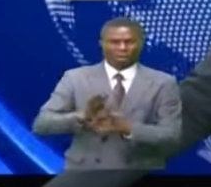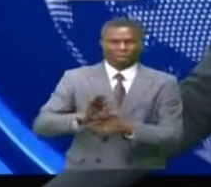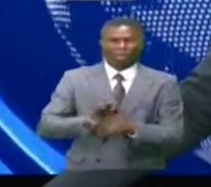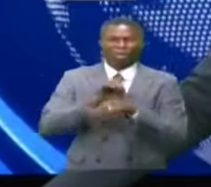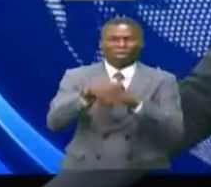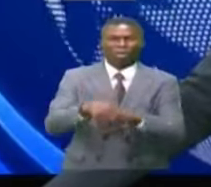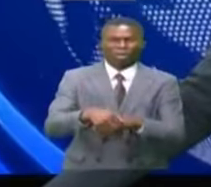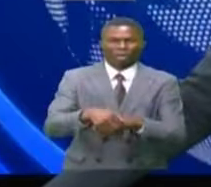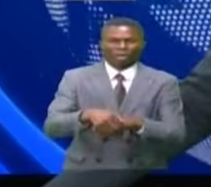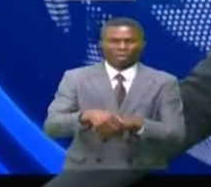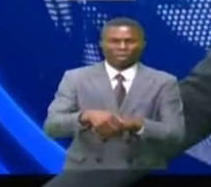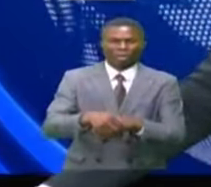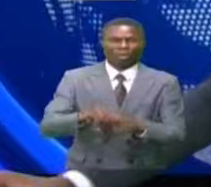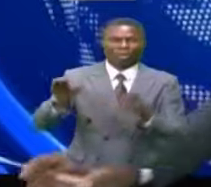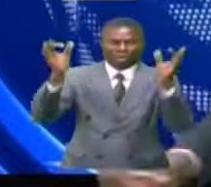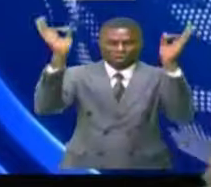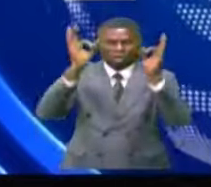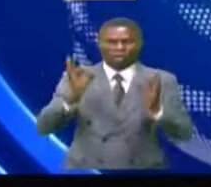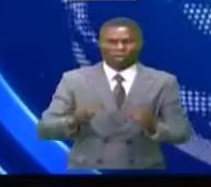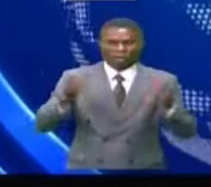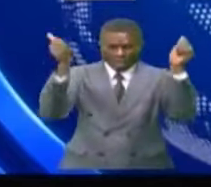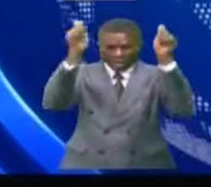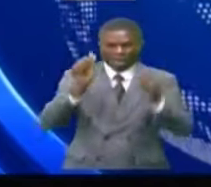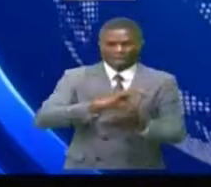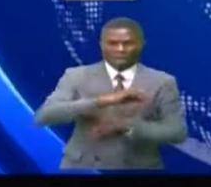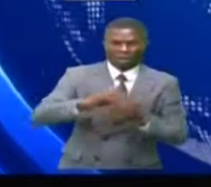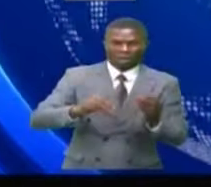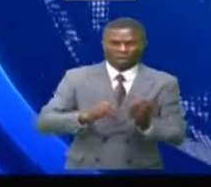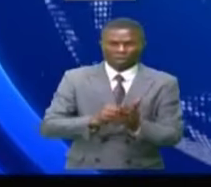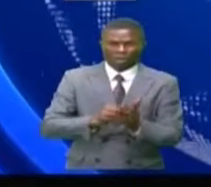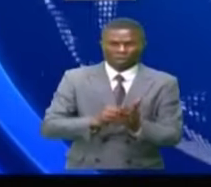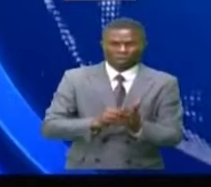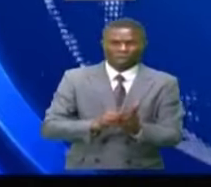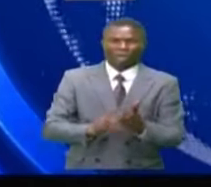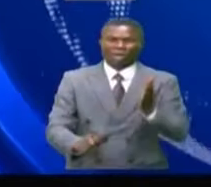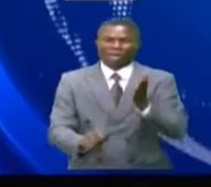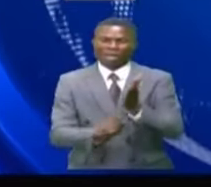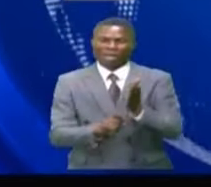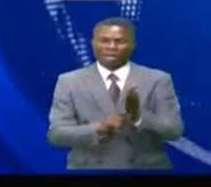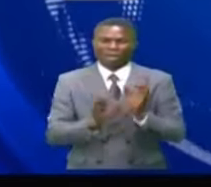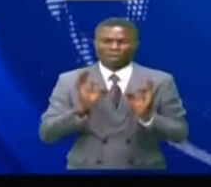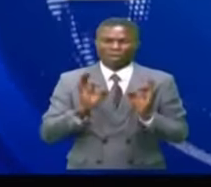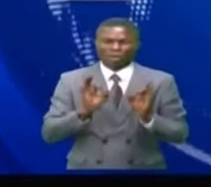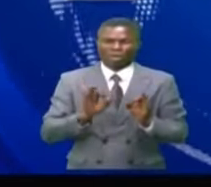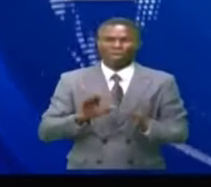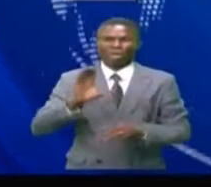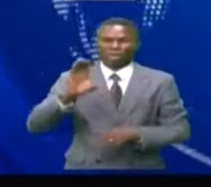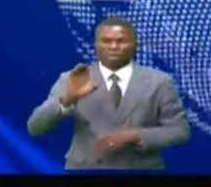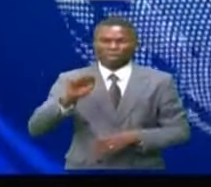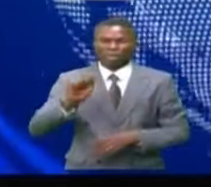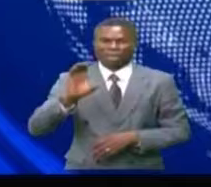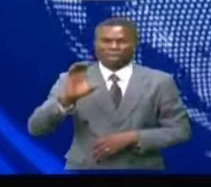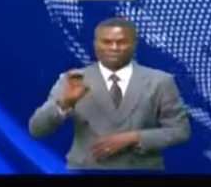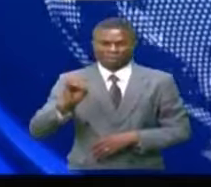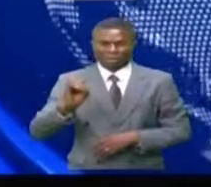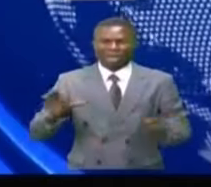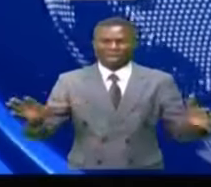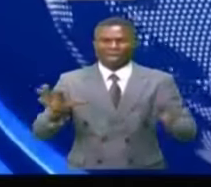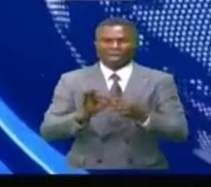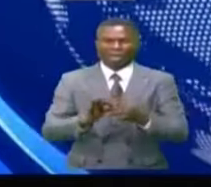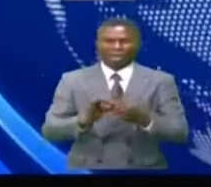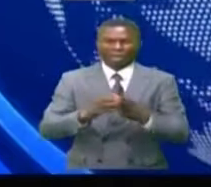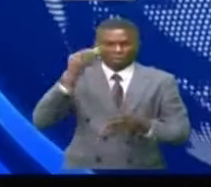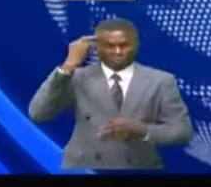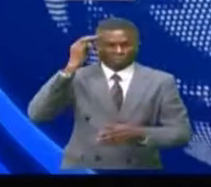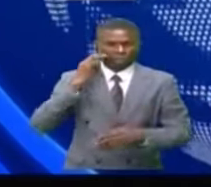au Forum d'Afrique centrale pour l'éducation et l'innovation organisé par le CEAC en collaboration avec le